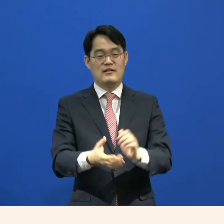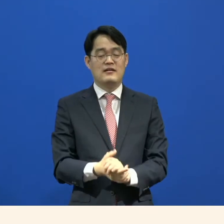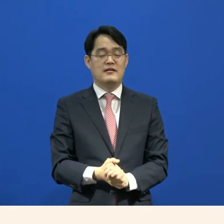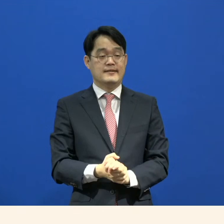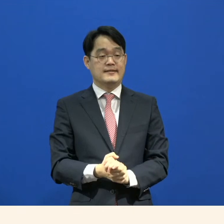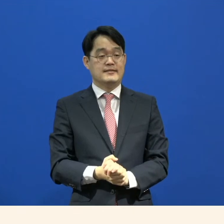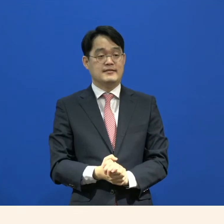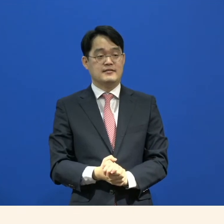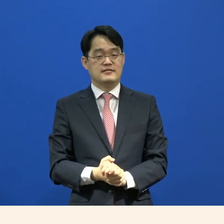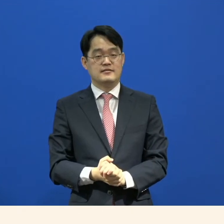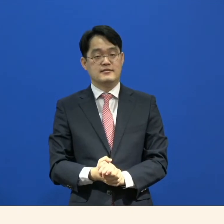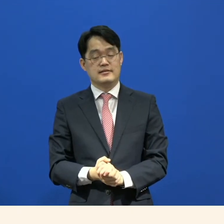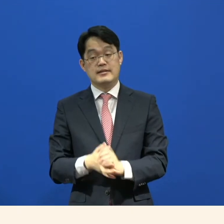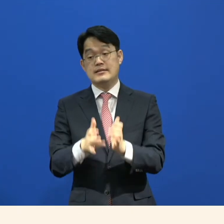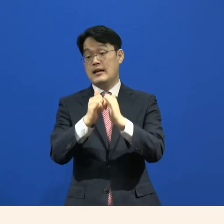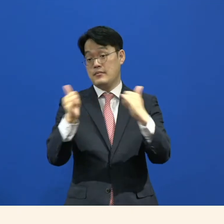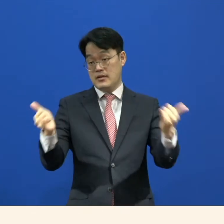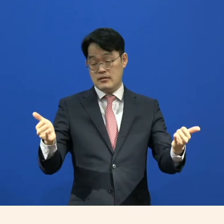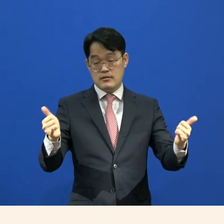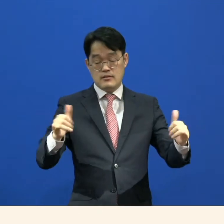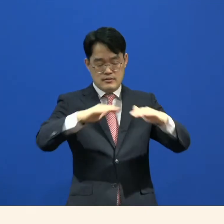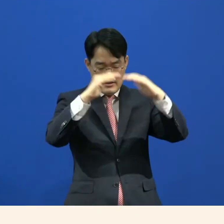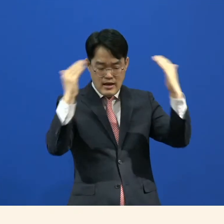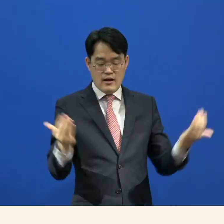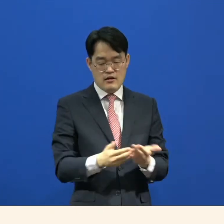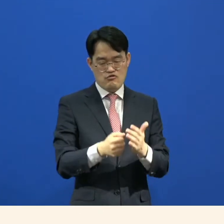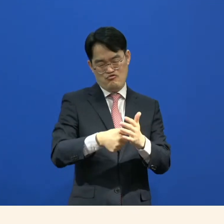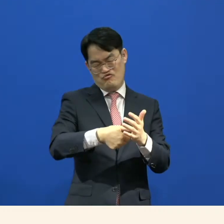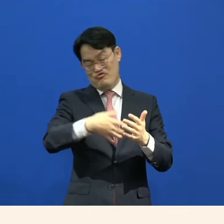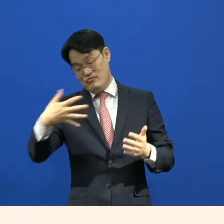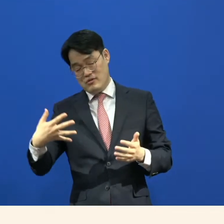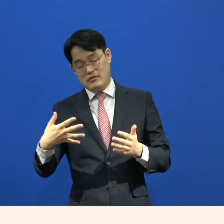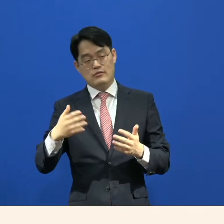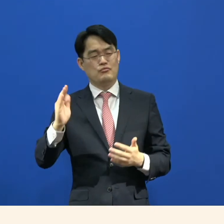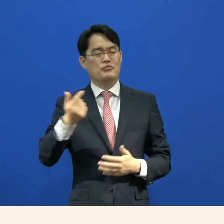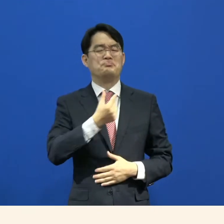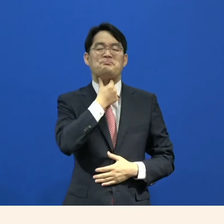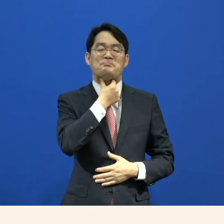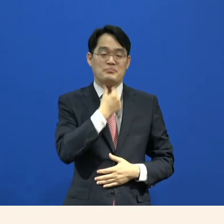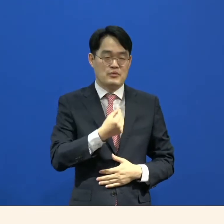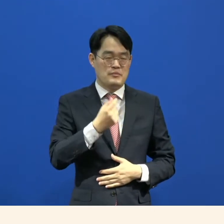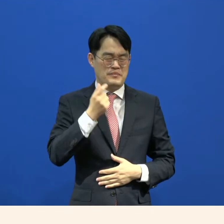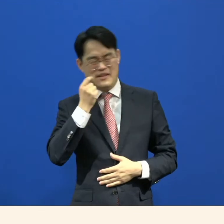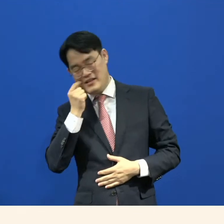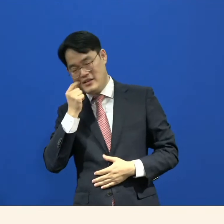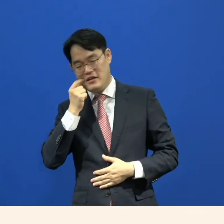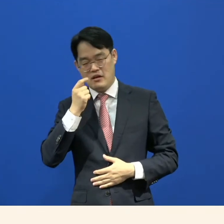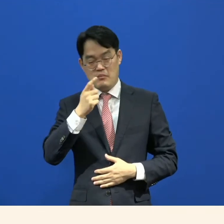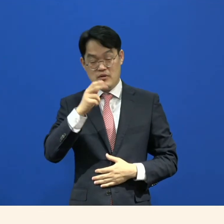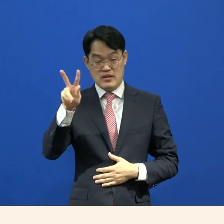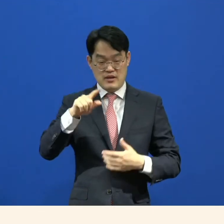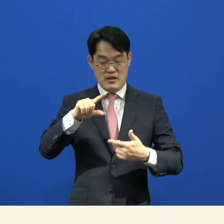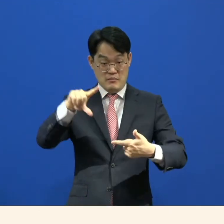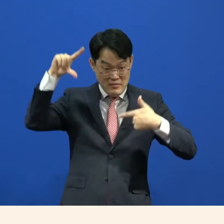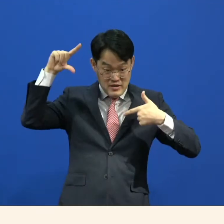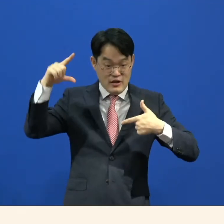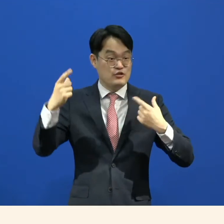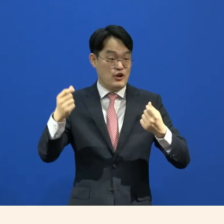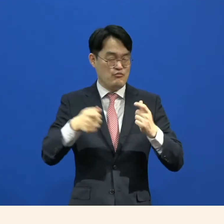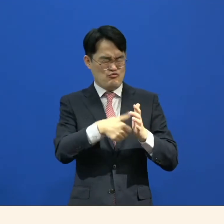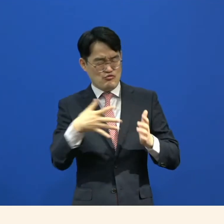사람들은 유명인이 되고 싶어 하죠. 스타가 되고 싶고, 인기 연예인들 얼마나 좋아요, 그죠? 유명해진 거잖아요.